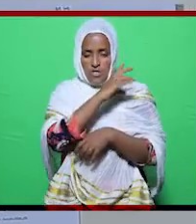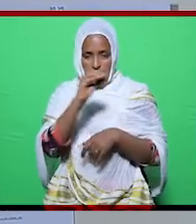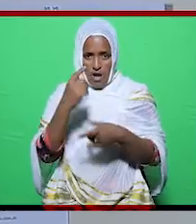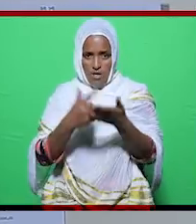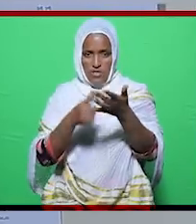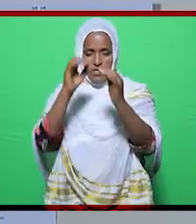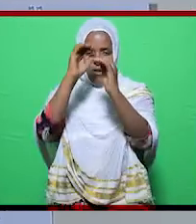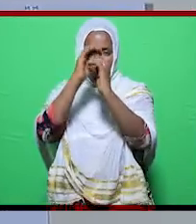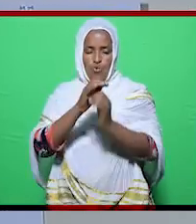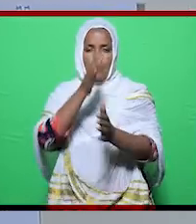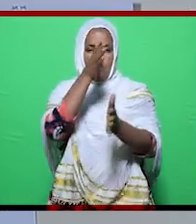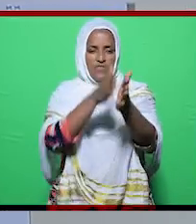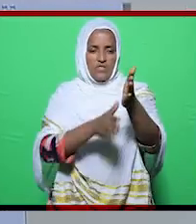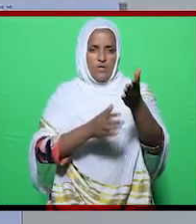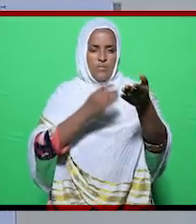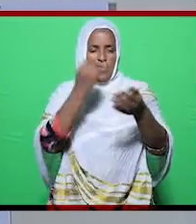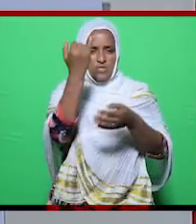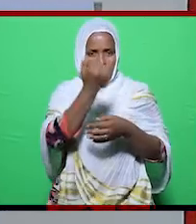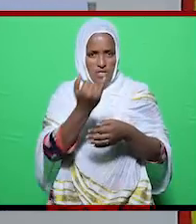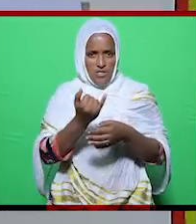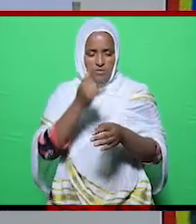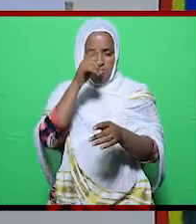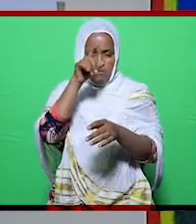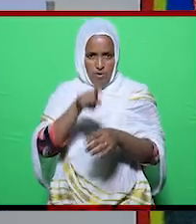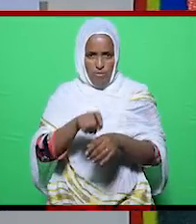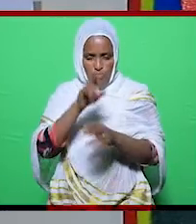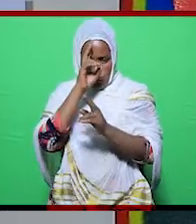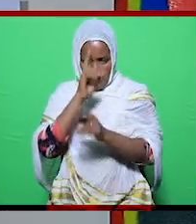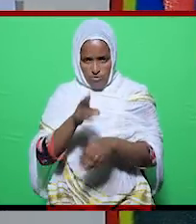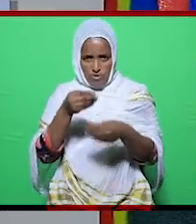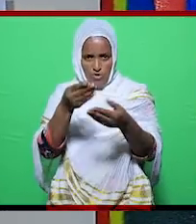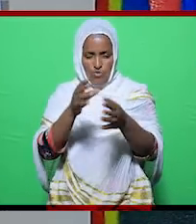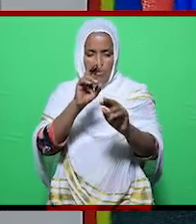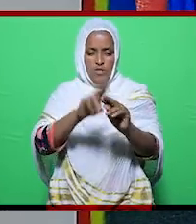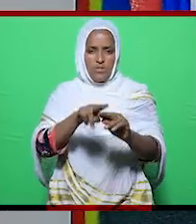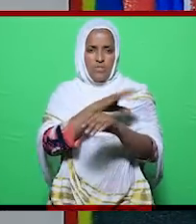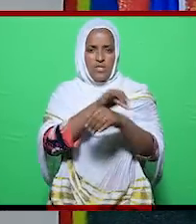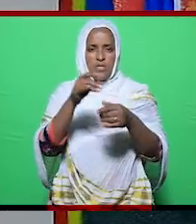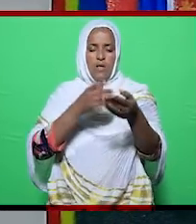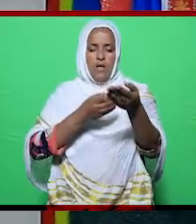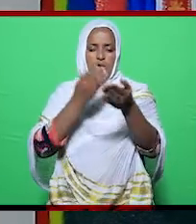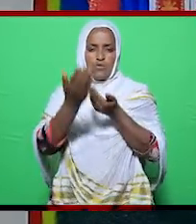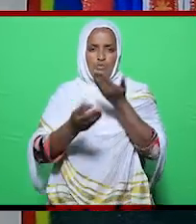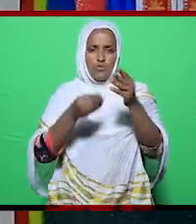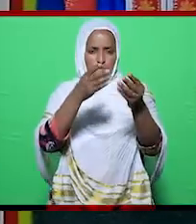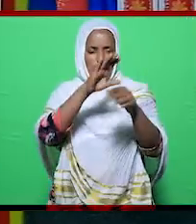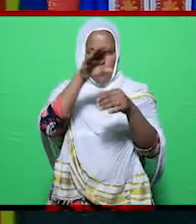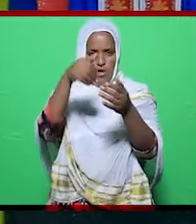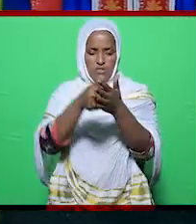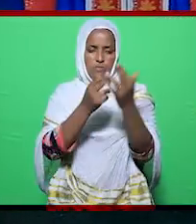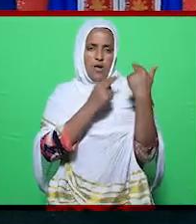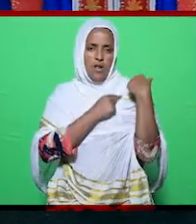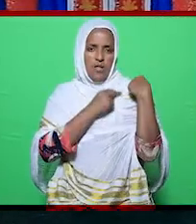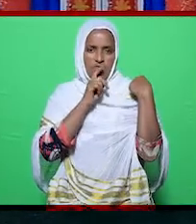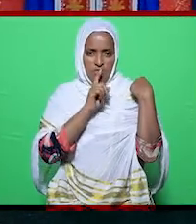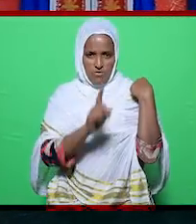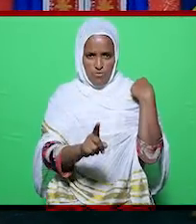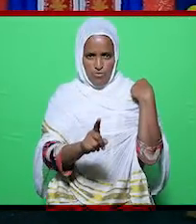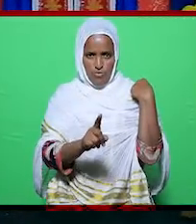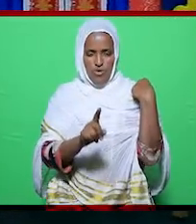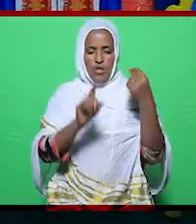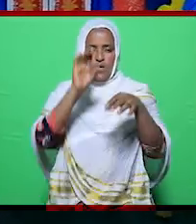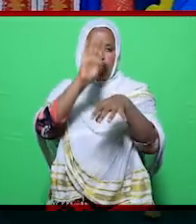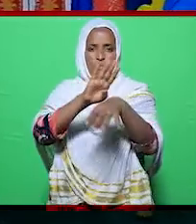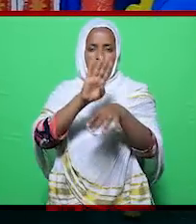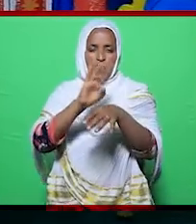የሚጠቀሙበት ከቤተክርስቲያናችን ንዋየ ቅዱሳት መካከል አንዱ ነው። እናም እነዚህን አምልኮ መፈጸሚያ ሥዕላት የሚገባቸውን ክብር